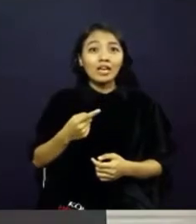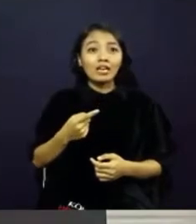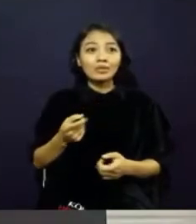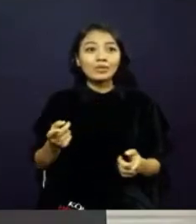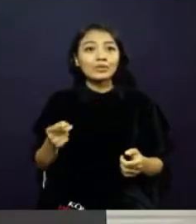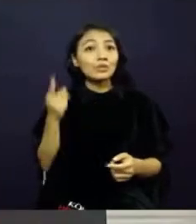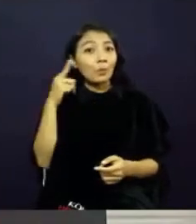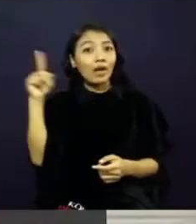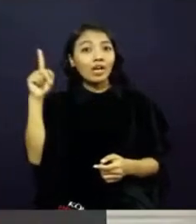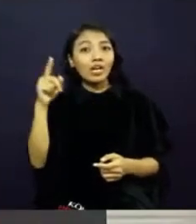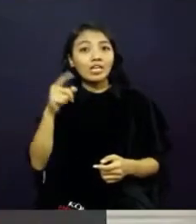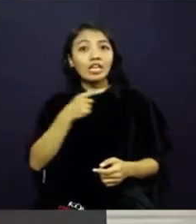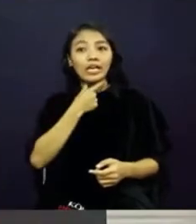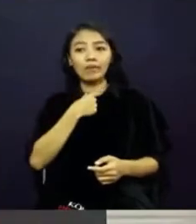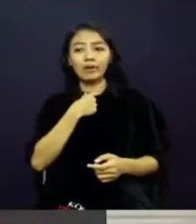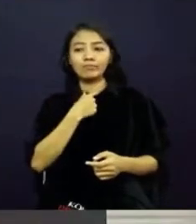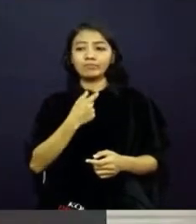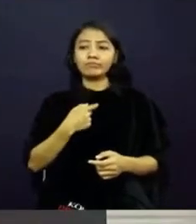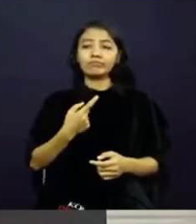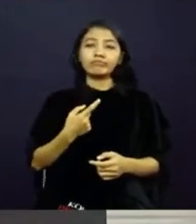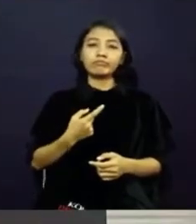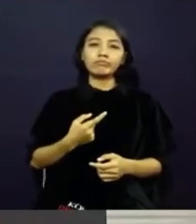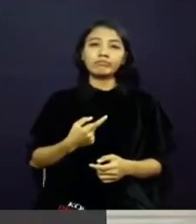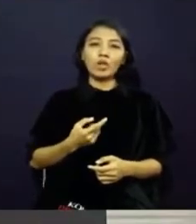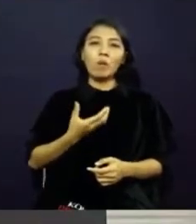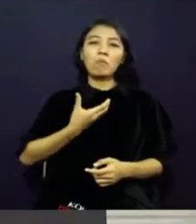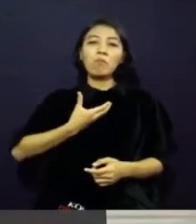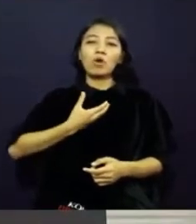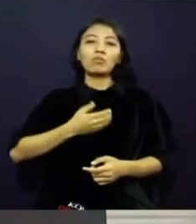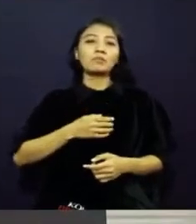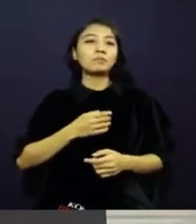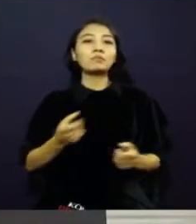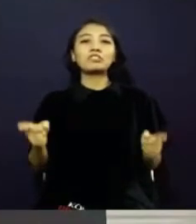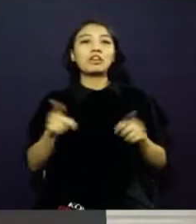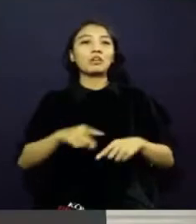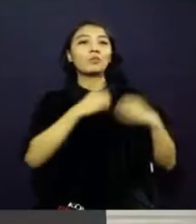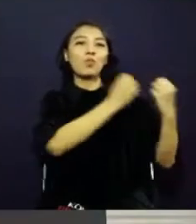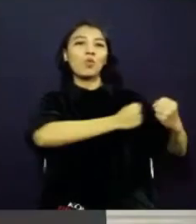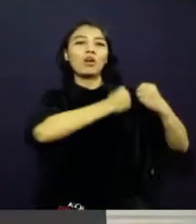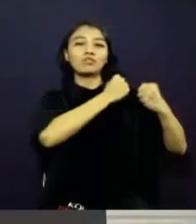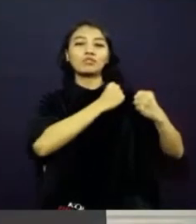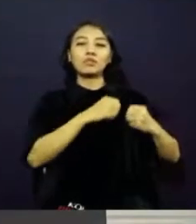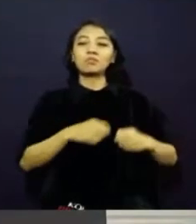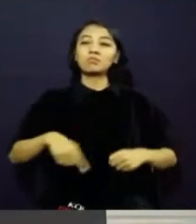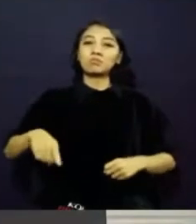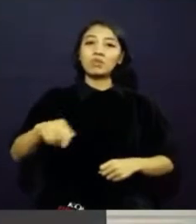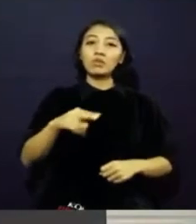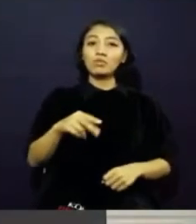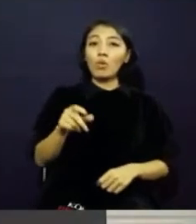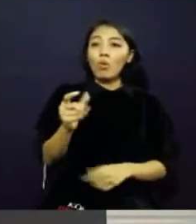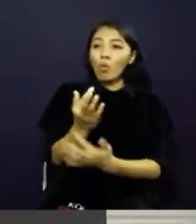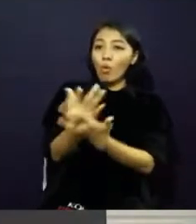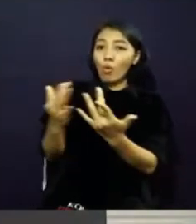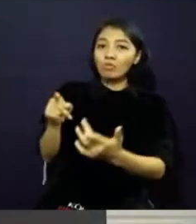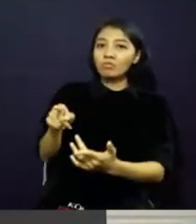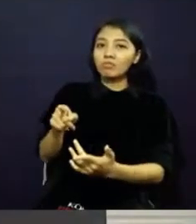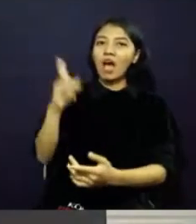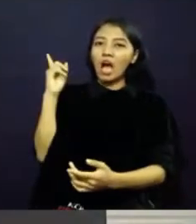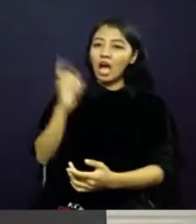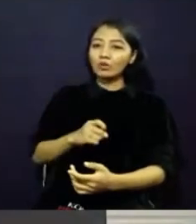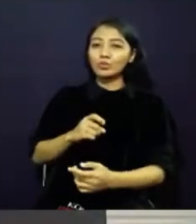pemimpin Ayo kita tampaknya lebih banyak menjadi penguasa ataupun juga